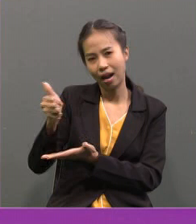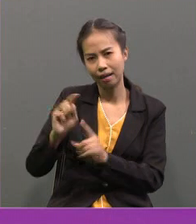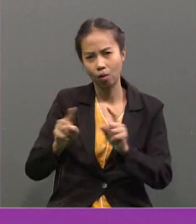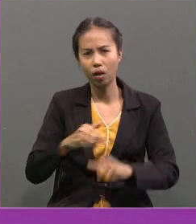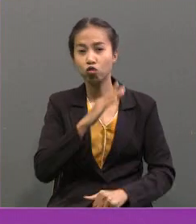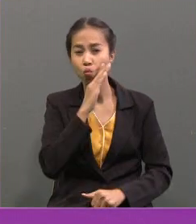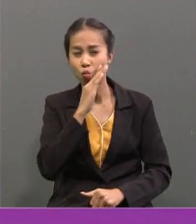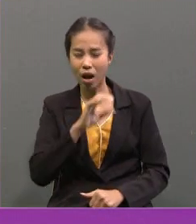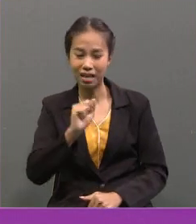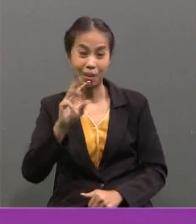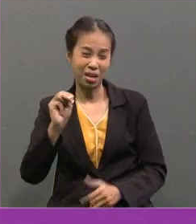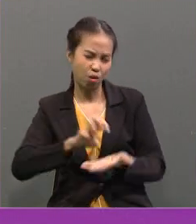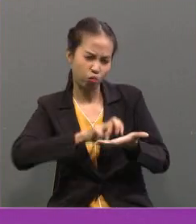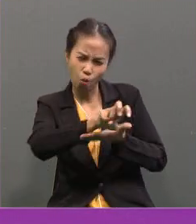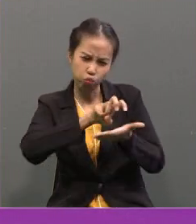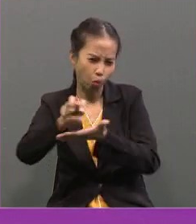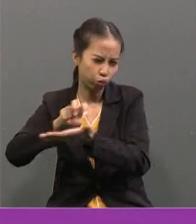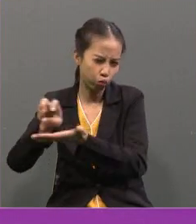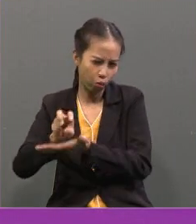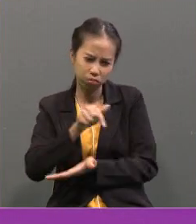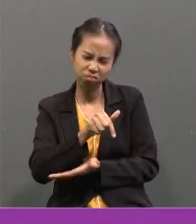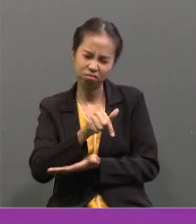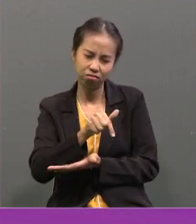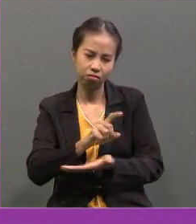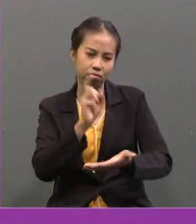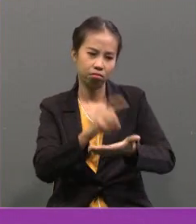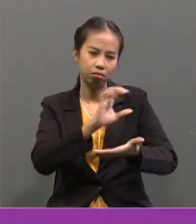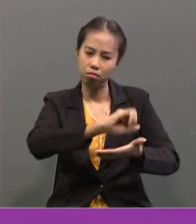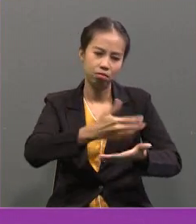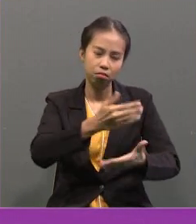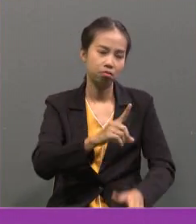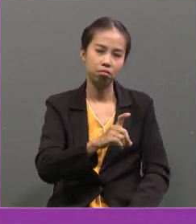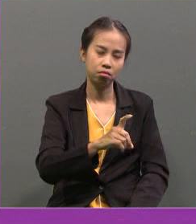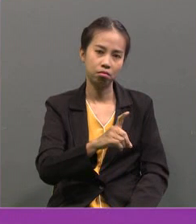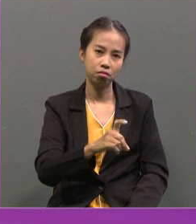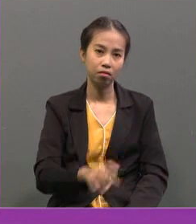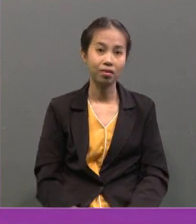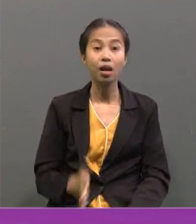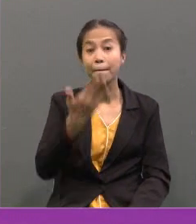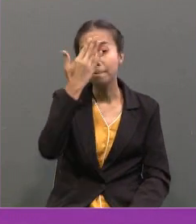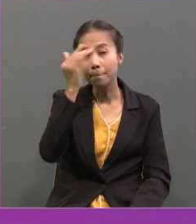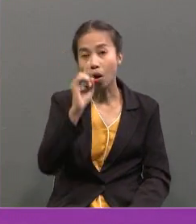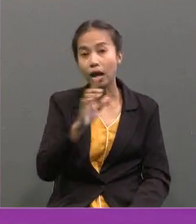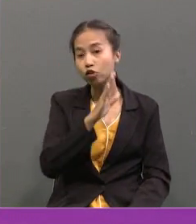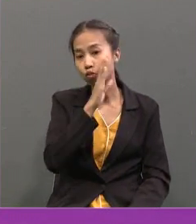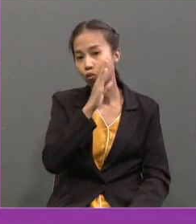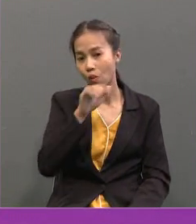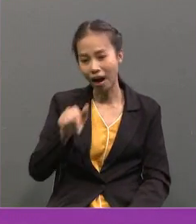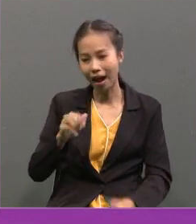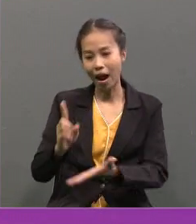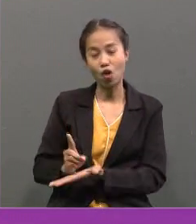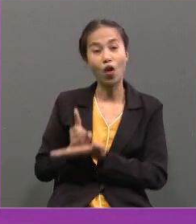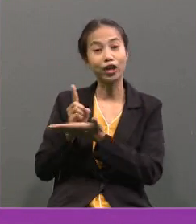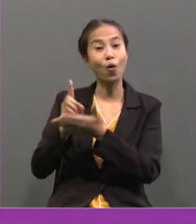ไอ้ลิงก์ต่างๆที่มันแนบเข้ามาเนี่ยคือดิฉันพอเข้าไปในรอยกระทงออนไลน์เนี่ยมันมันไม่ต้องบอกไงชื่อนามสกุลเบอร์